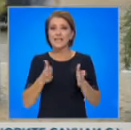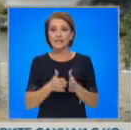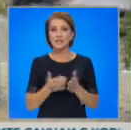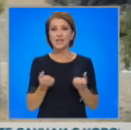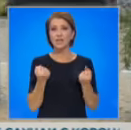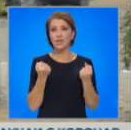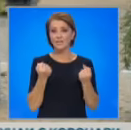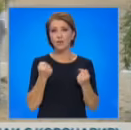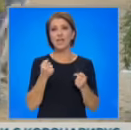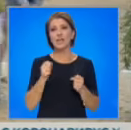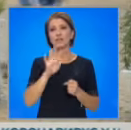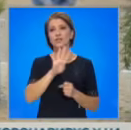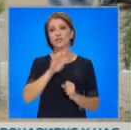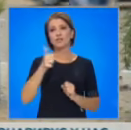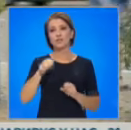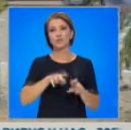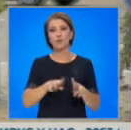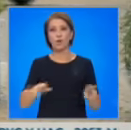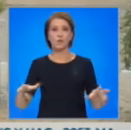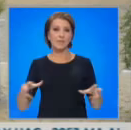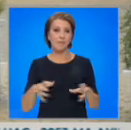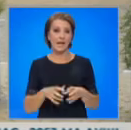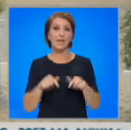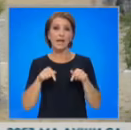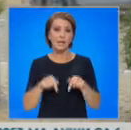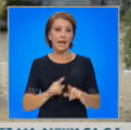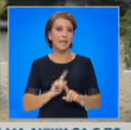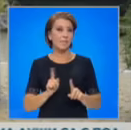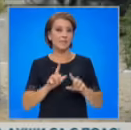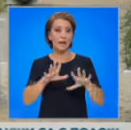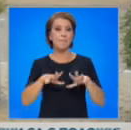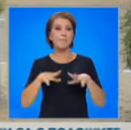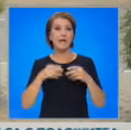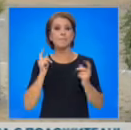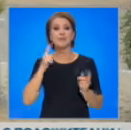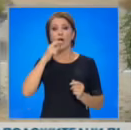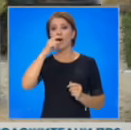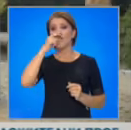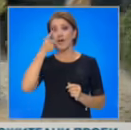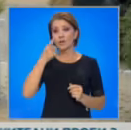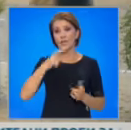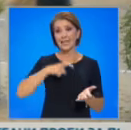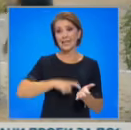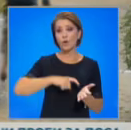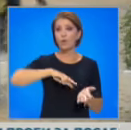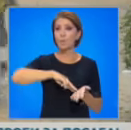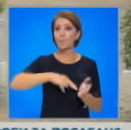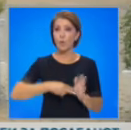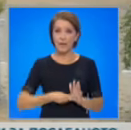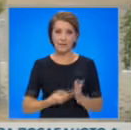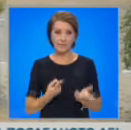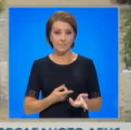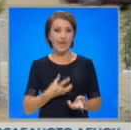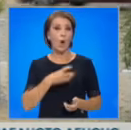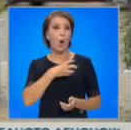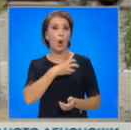на 46-тото народно събрание и така няма да може да бъдат приети и други важни законопроекти. От ГЕРБ пък смятат, че